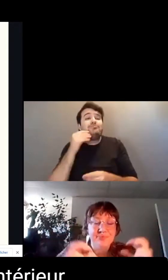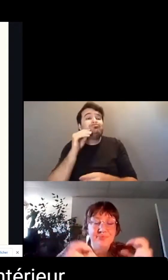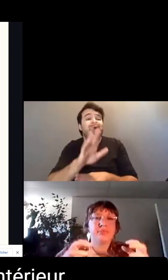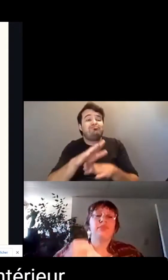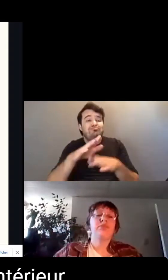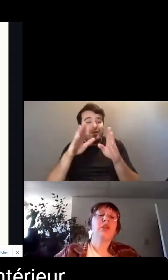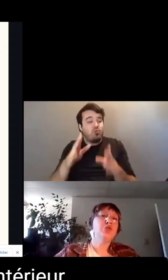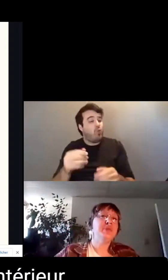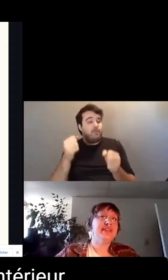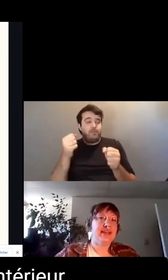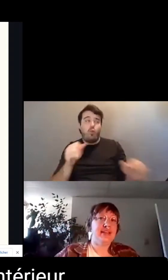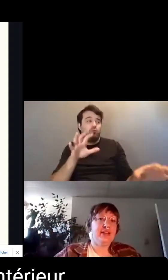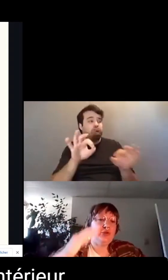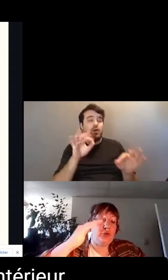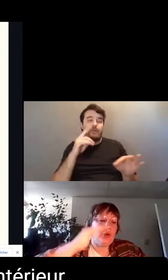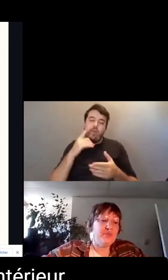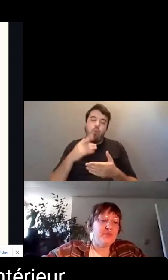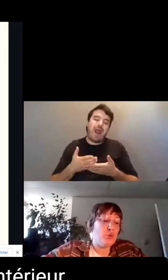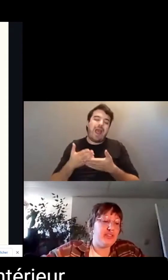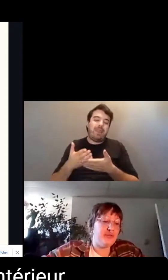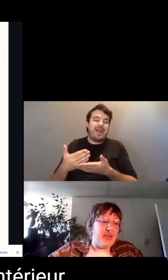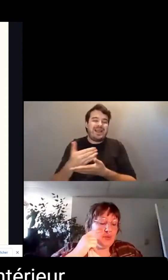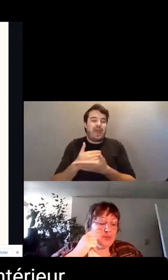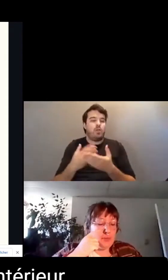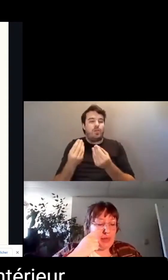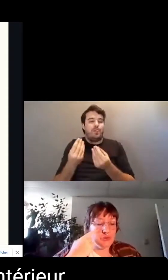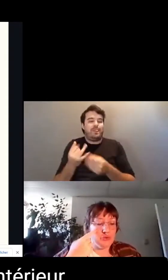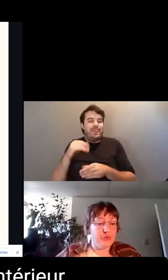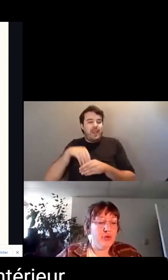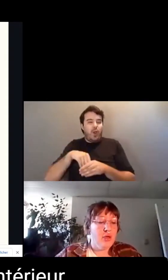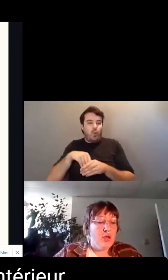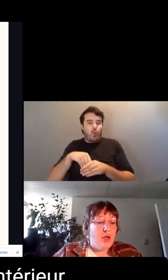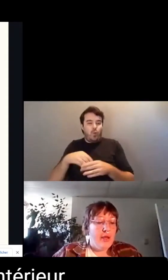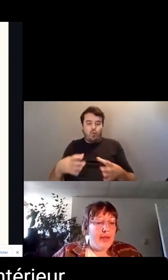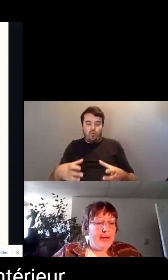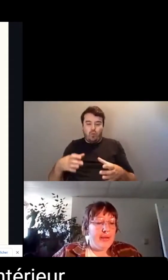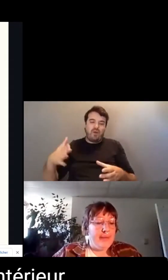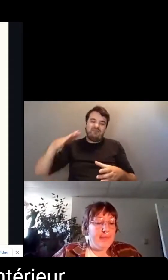garder l'humidité à l'intérieur. Donc, un petit pot qui se ferme par-dessus.